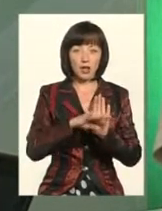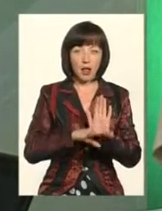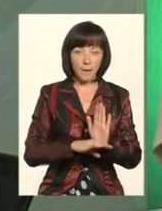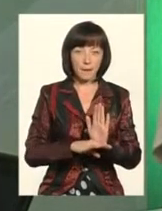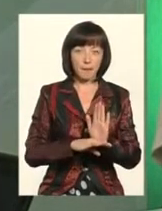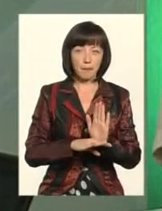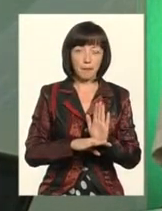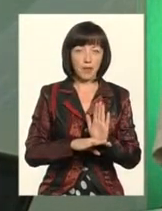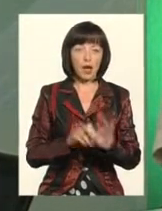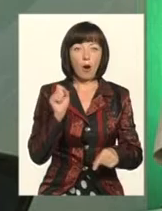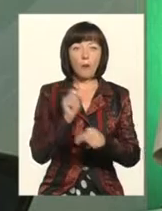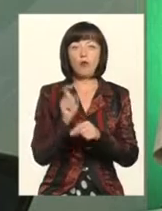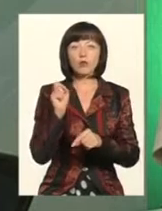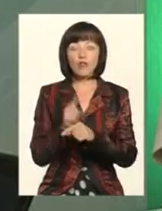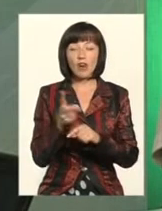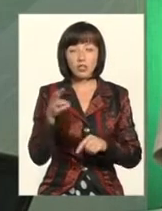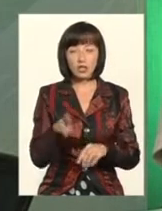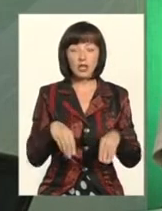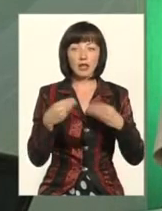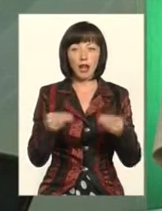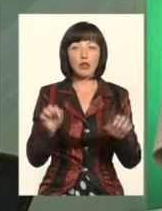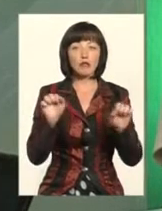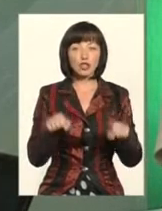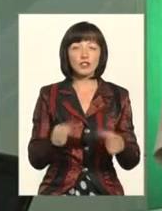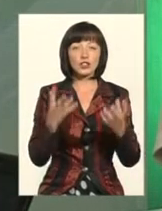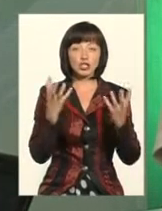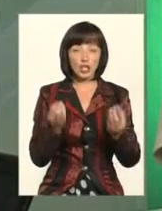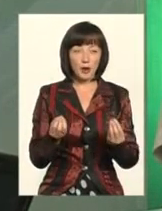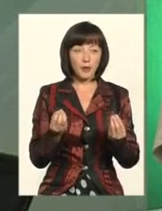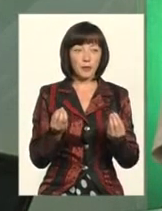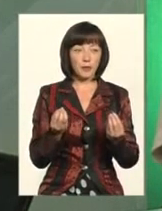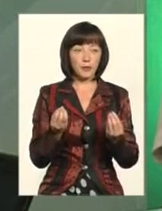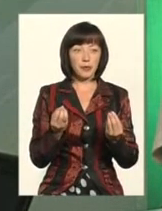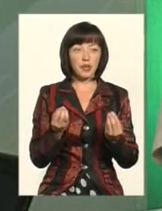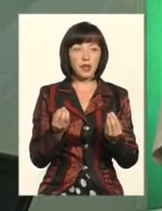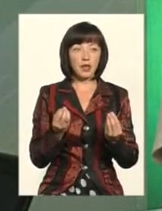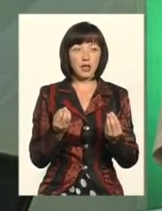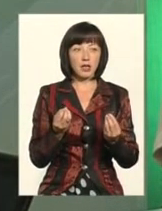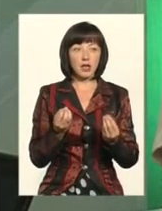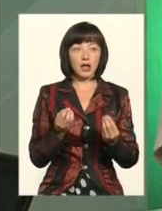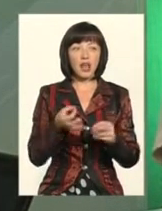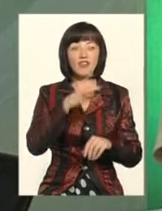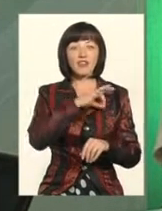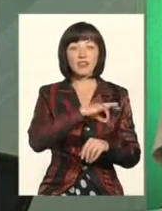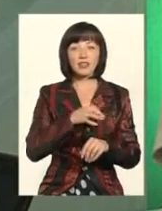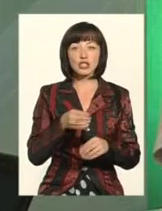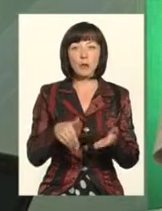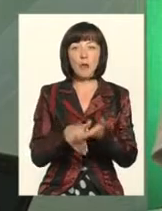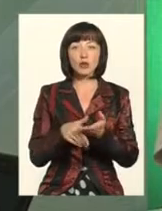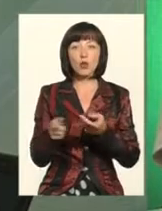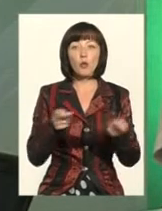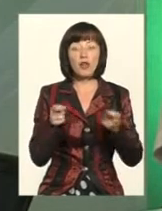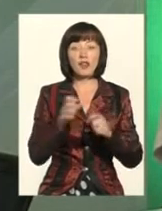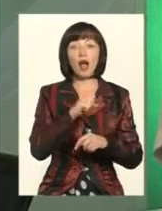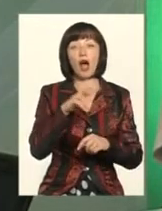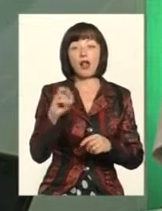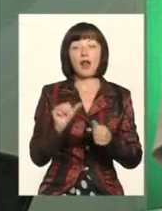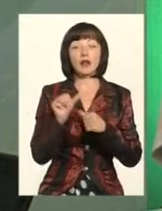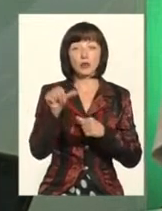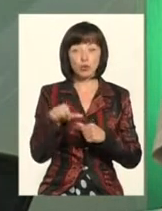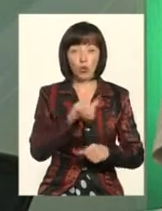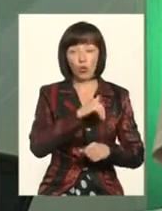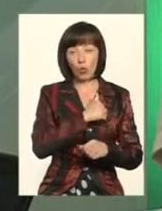казати, повноваження і дала можливість ще, ну, будемо казати, примінити ефективніші методи управління. Але крім того,